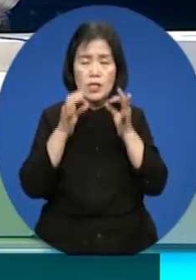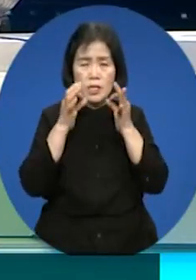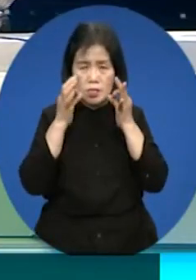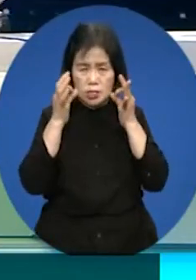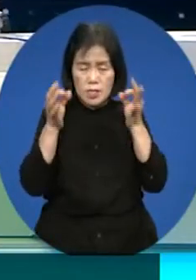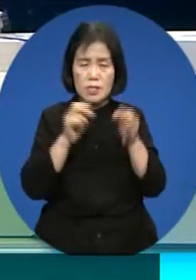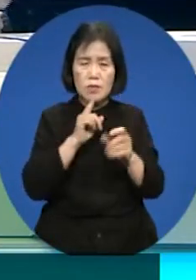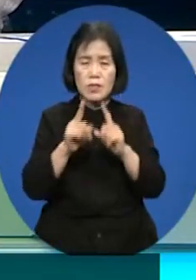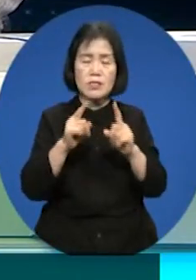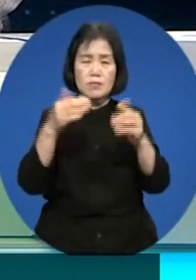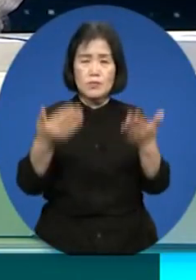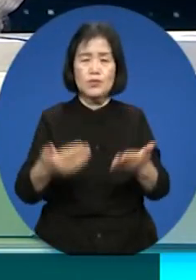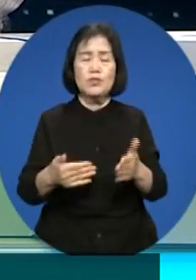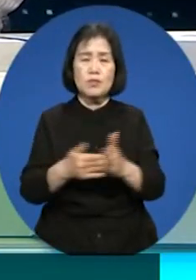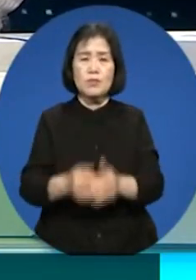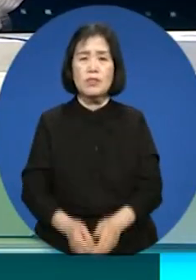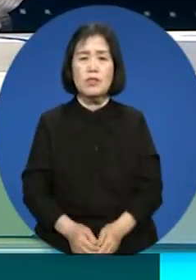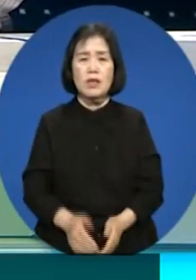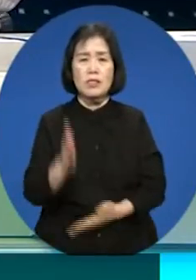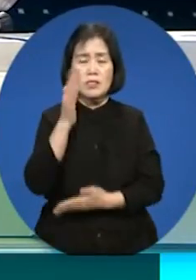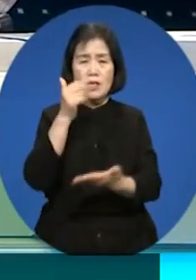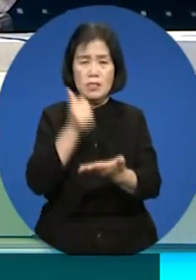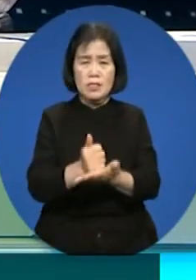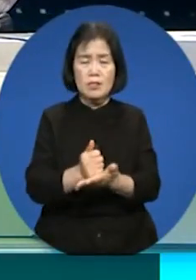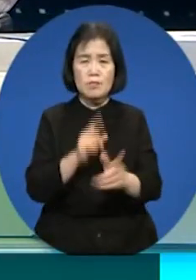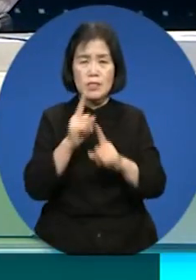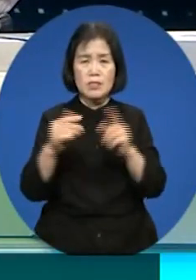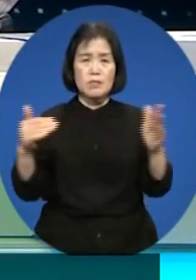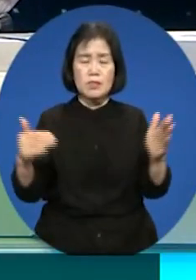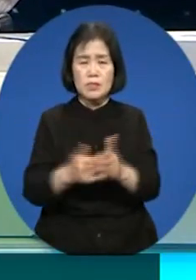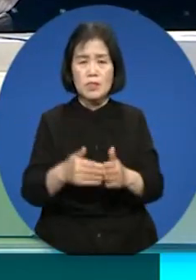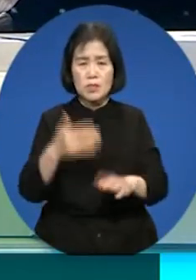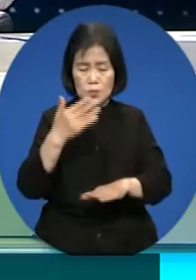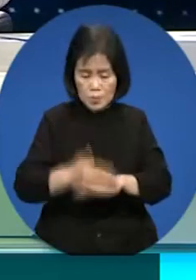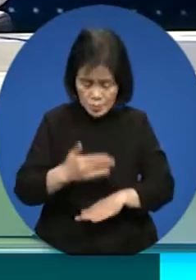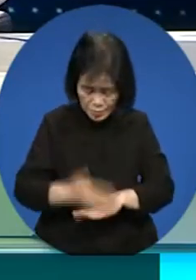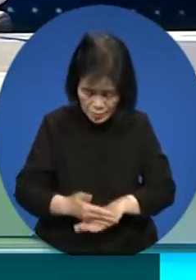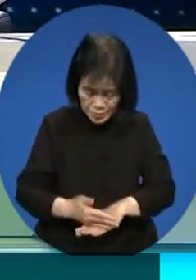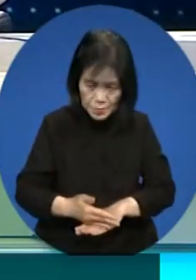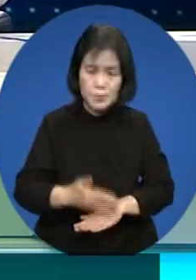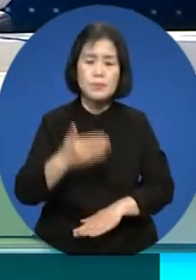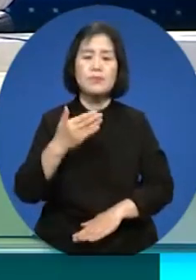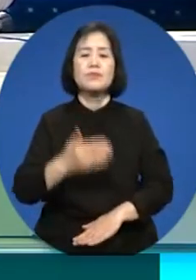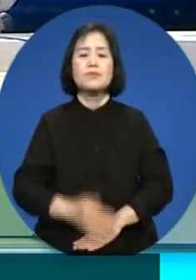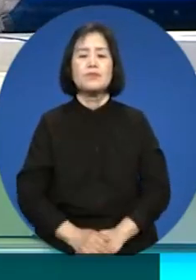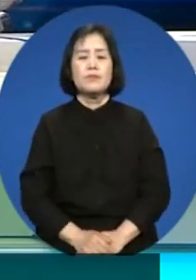말씀까지 듣도록 하겠습니다. 시장님, 오늘 말씀 여기서 마무리하겠습니다. 고맙습니다. 감사합니다.